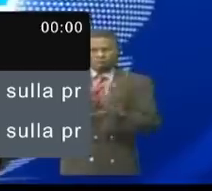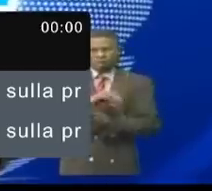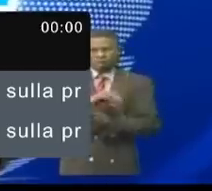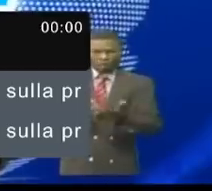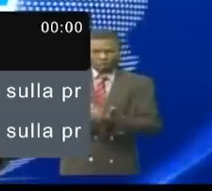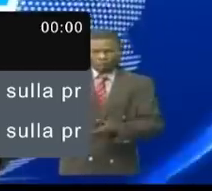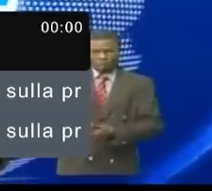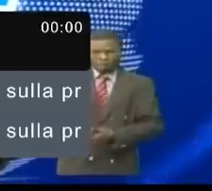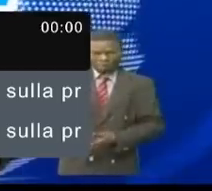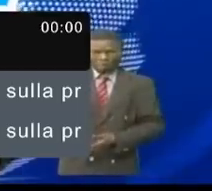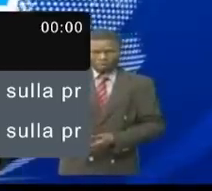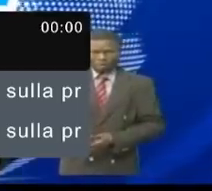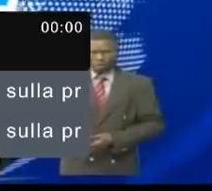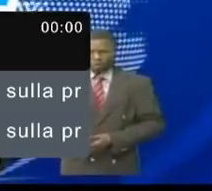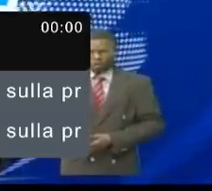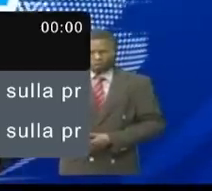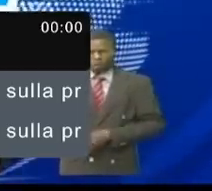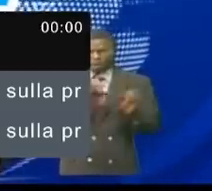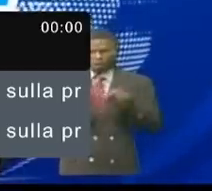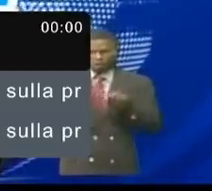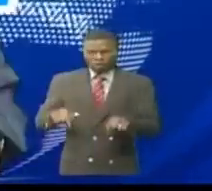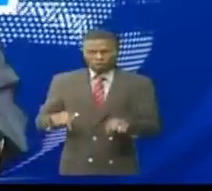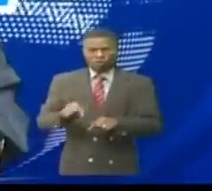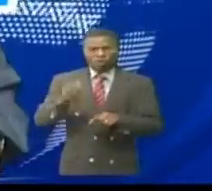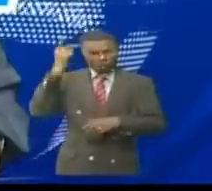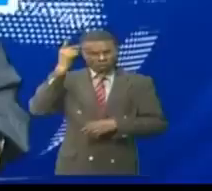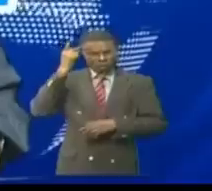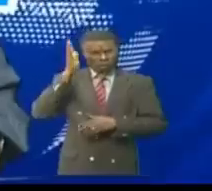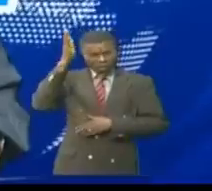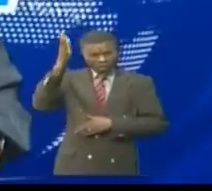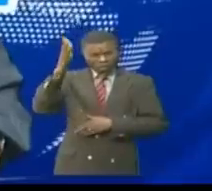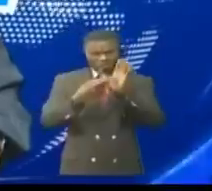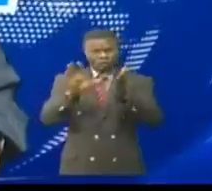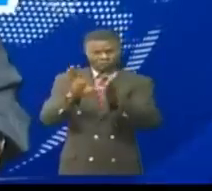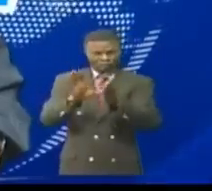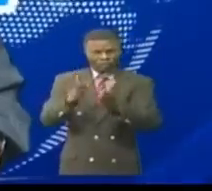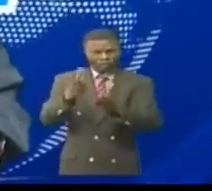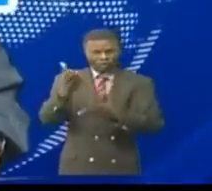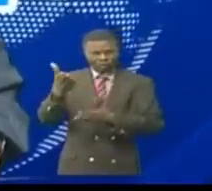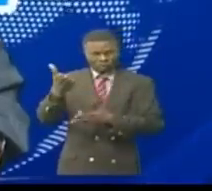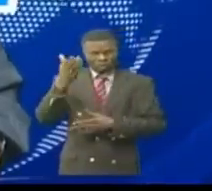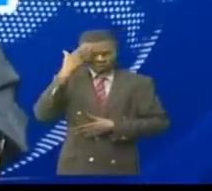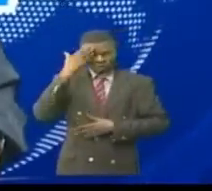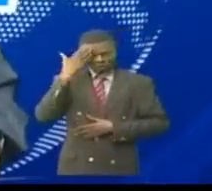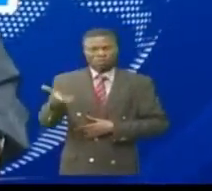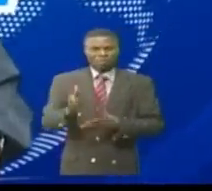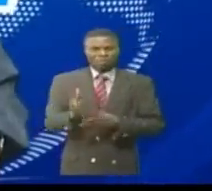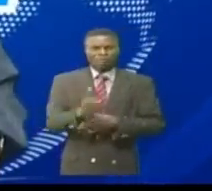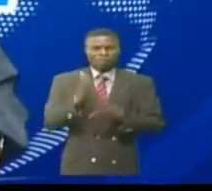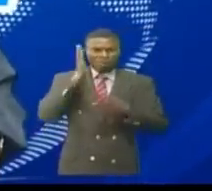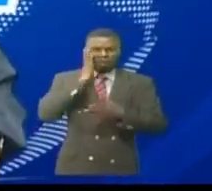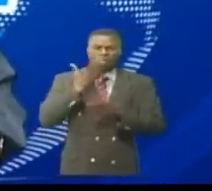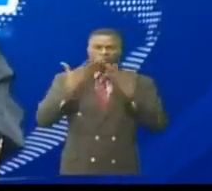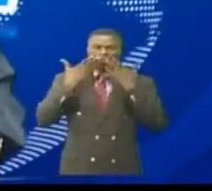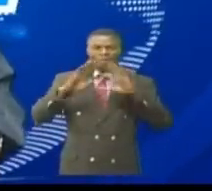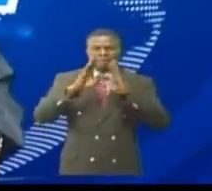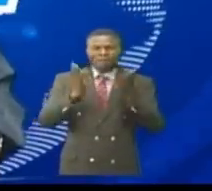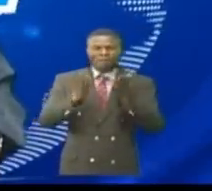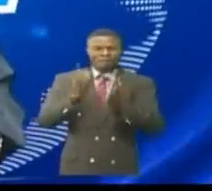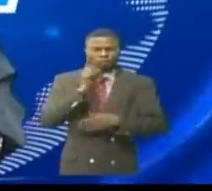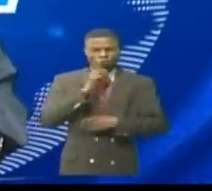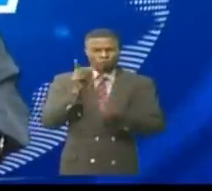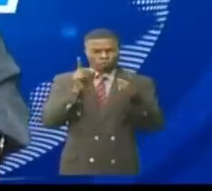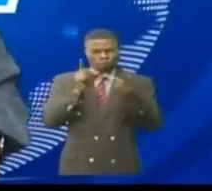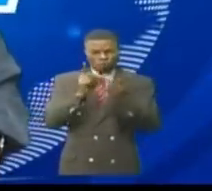passé, tenu ici à Kinshasa. Les images avec détails dans nos prochaines éditions. Bienvenue à vous si vous nous rejoignez sur l'RTNC. Madame,